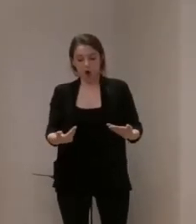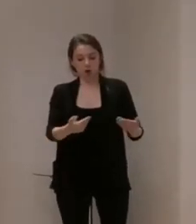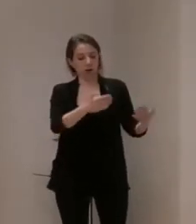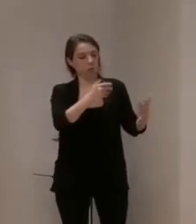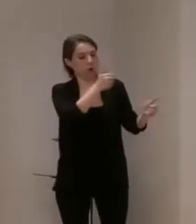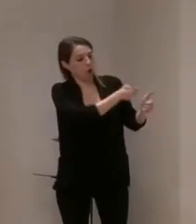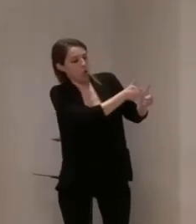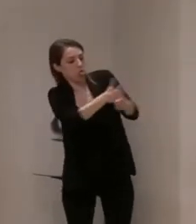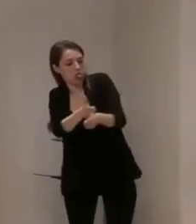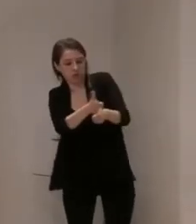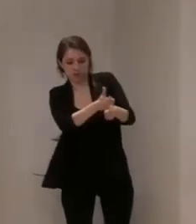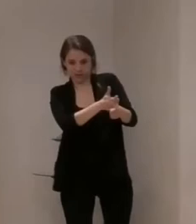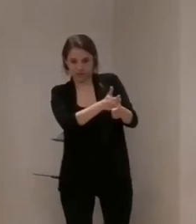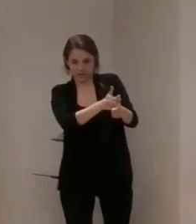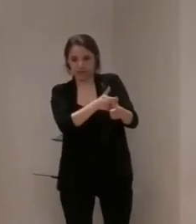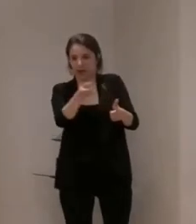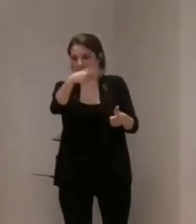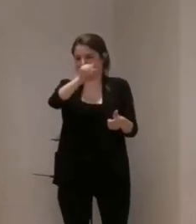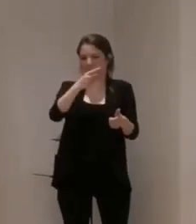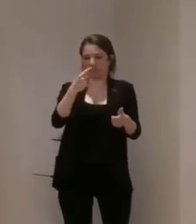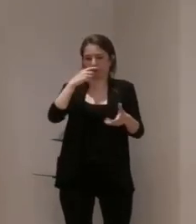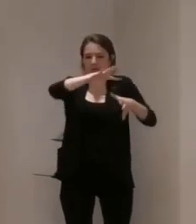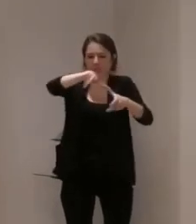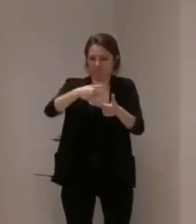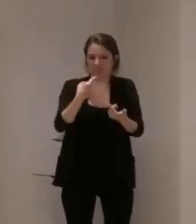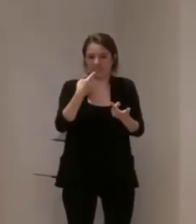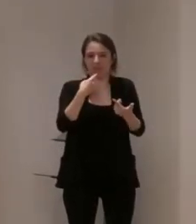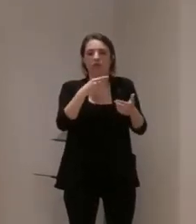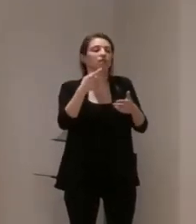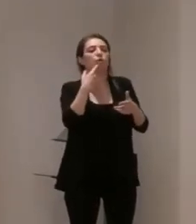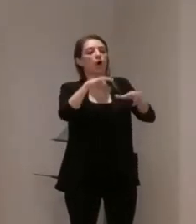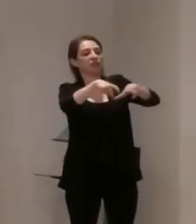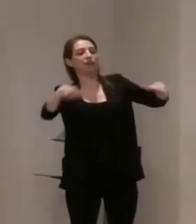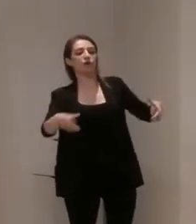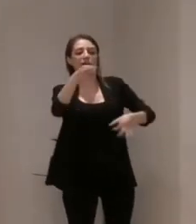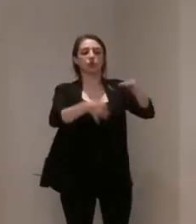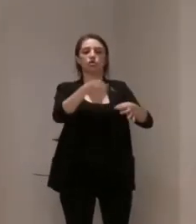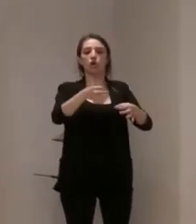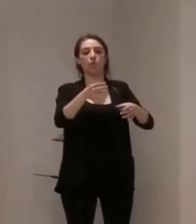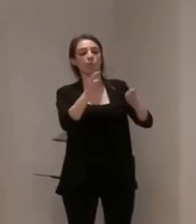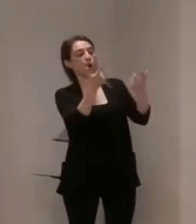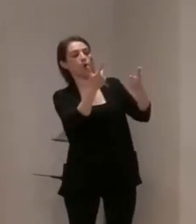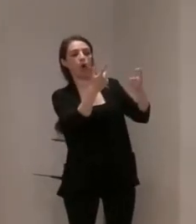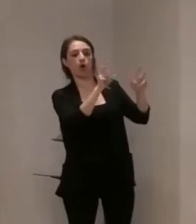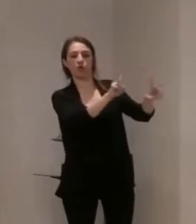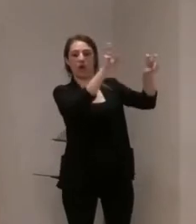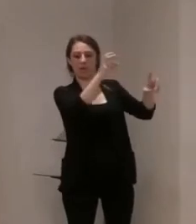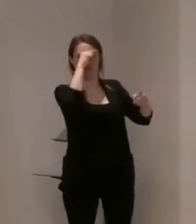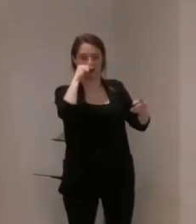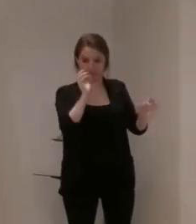el franquisme. De vegades es parla molt aquests dies de dir els tribunals són neofranquistes o segueixen la mateixa